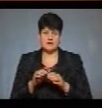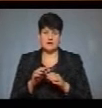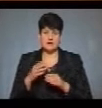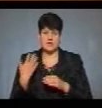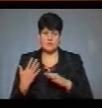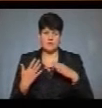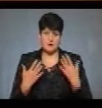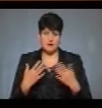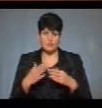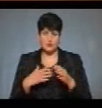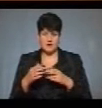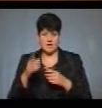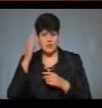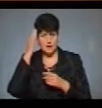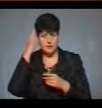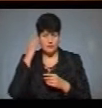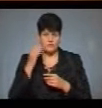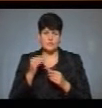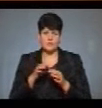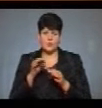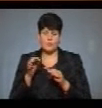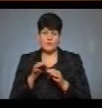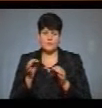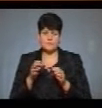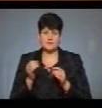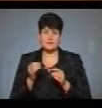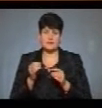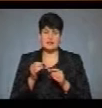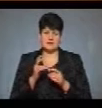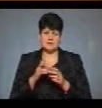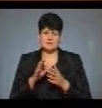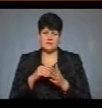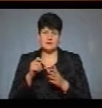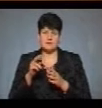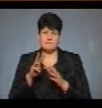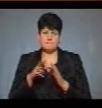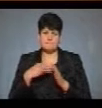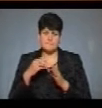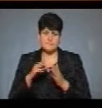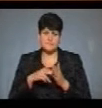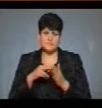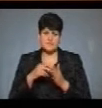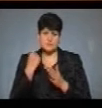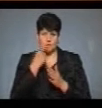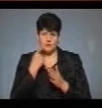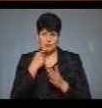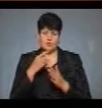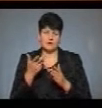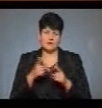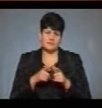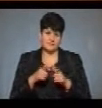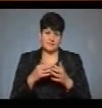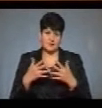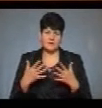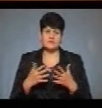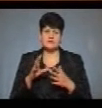руки, взірці волосся із п'яти ділянок голови, змиви з правої та лівої кистей, маски і тампони з вмістом ротової порожнини, піхви та і прямої кишки.